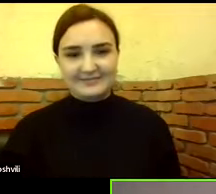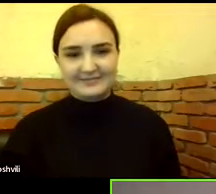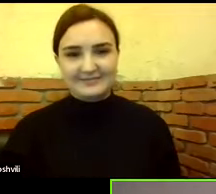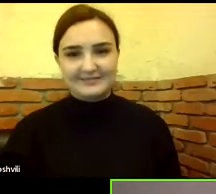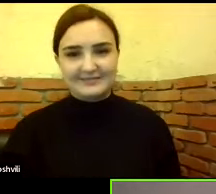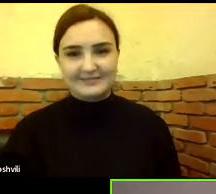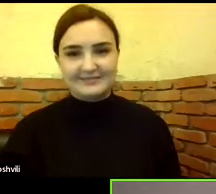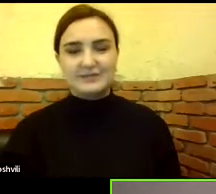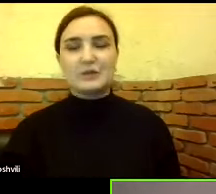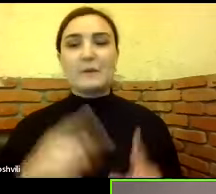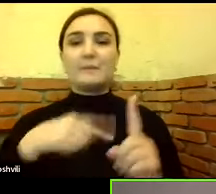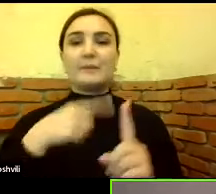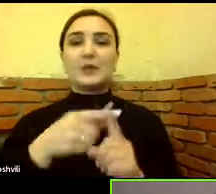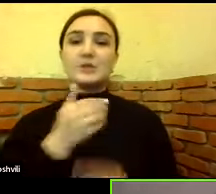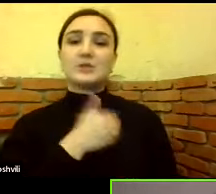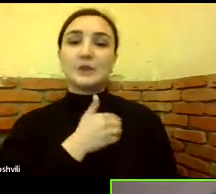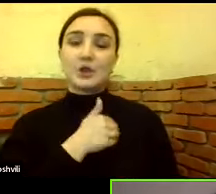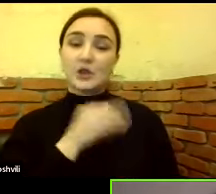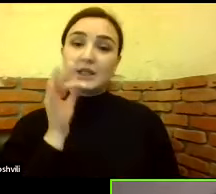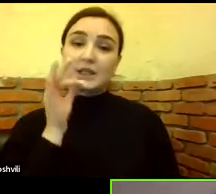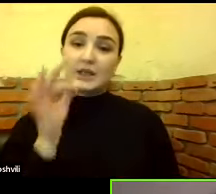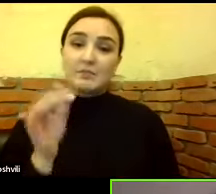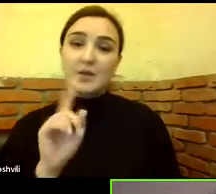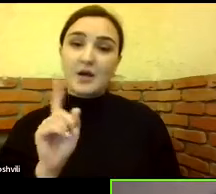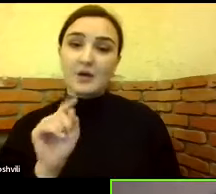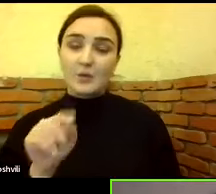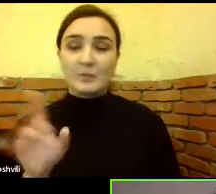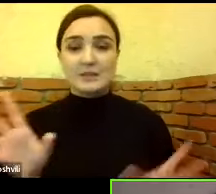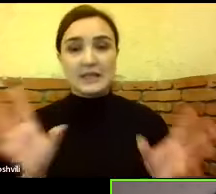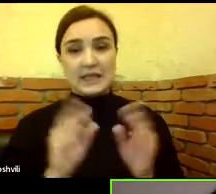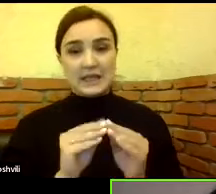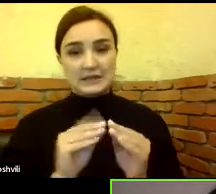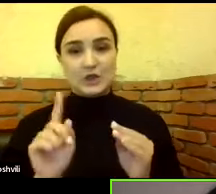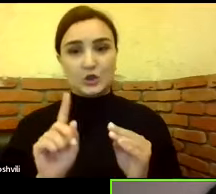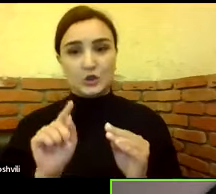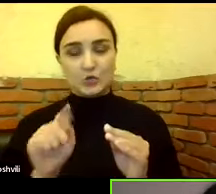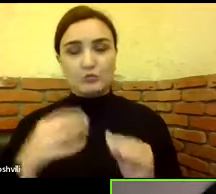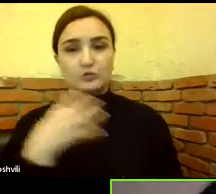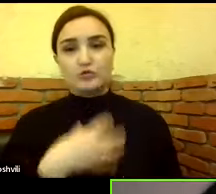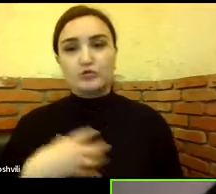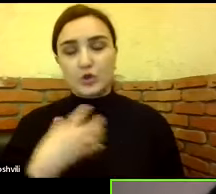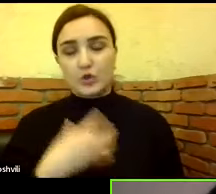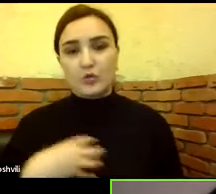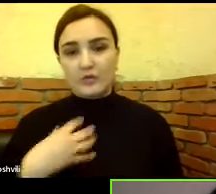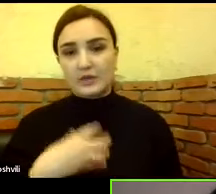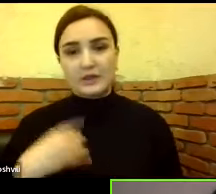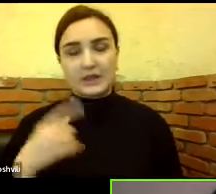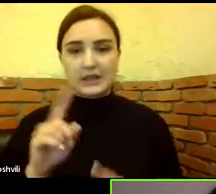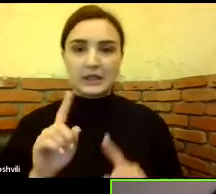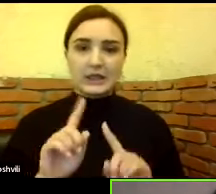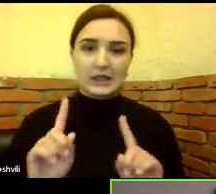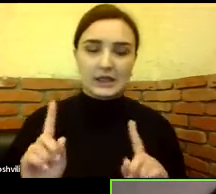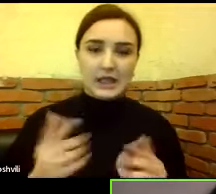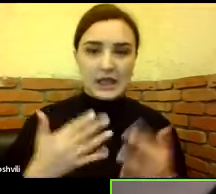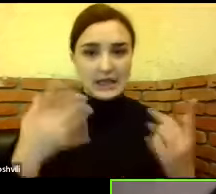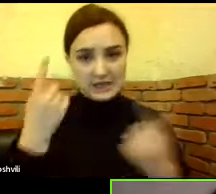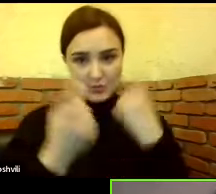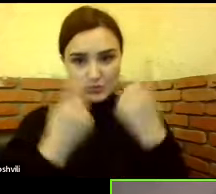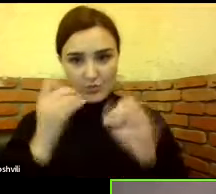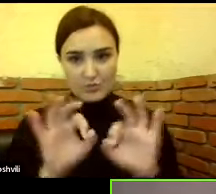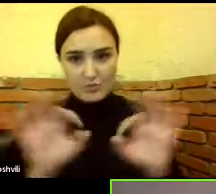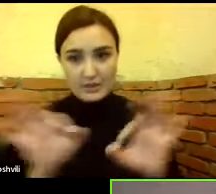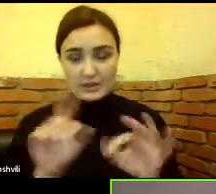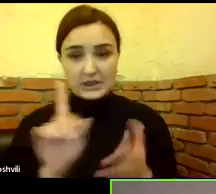პლუს მინდოდა იმის თქმა, რომ იმასთან ერთად რომ მნიშვნელოვანია გავცეთ რაღაც ინფორმაცია რაც